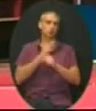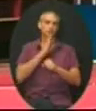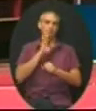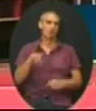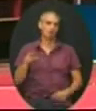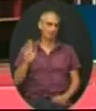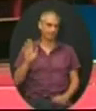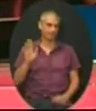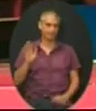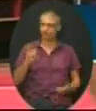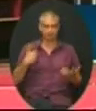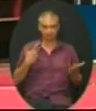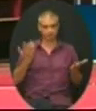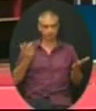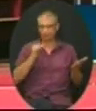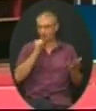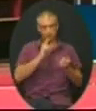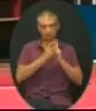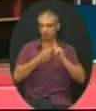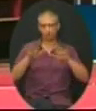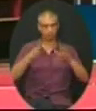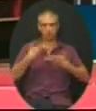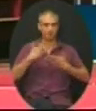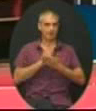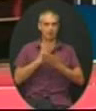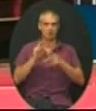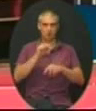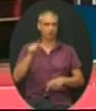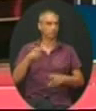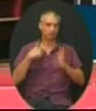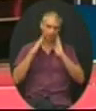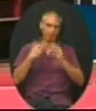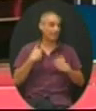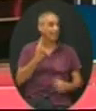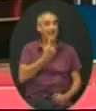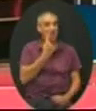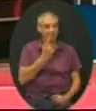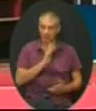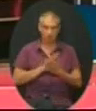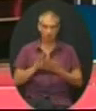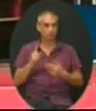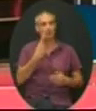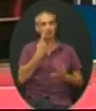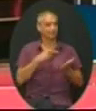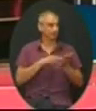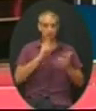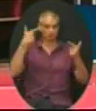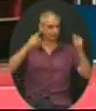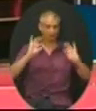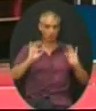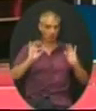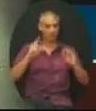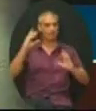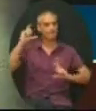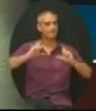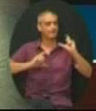כן. זאת אומרת, אני לא הייתי רוצה עוד פה במקום ראש הממשלה לקבל החלטות בעניין הזה, תאמין לי. אחת מהסיבות שבגינן לא הוצבו המצלמות, זה עוד פעם